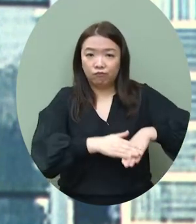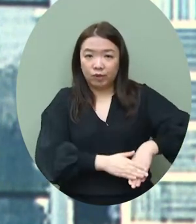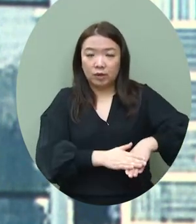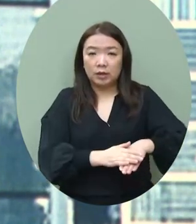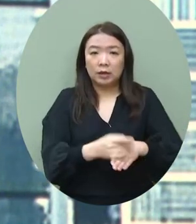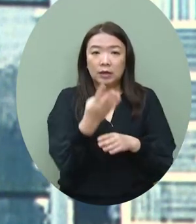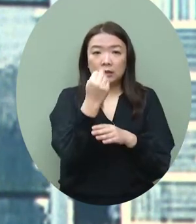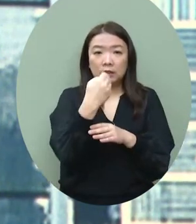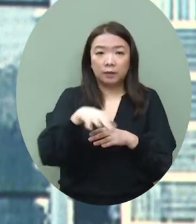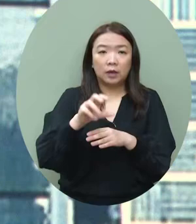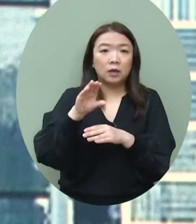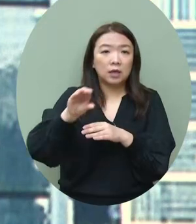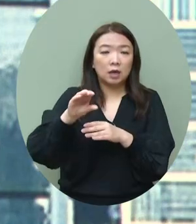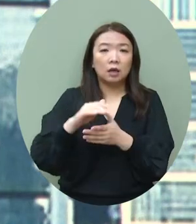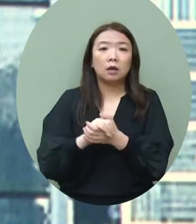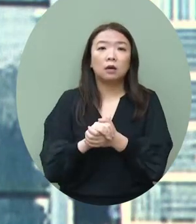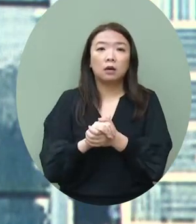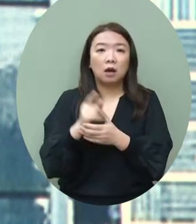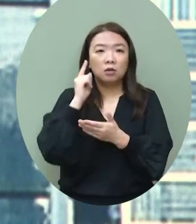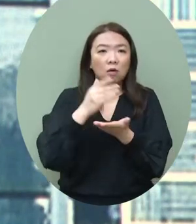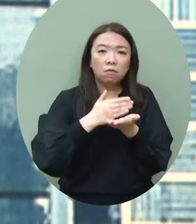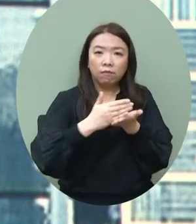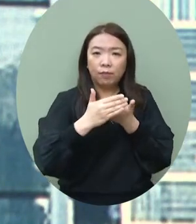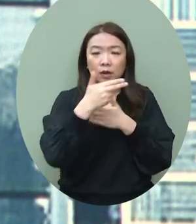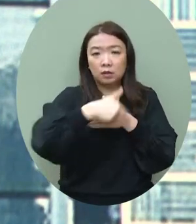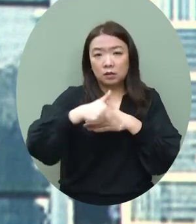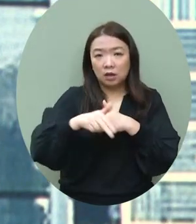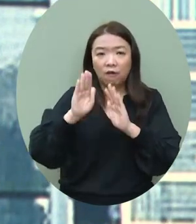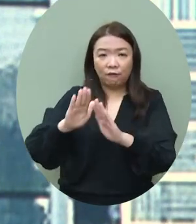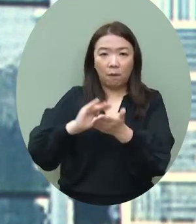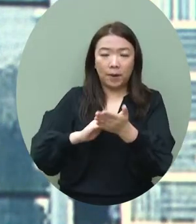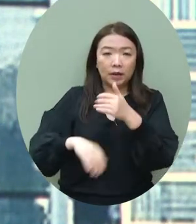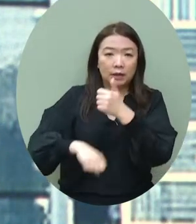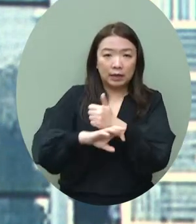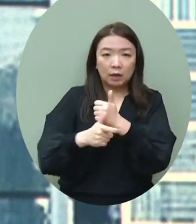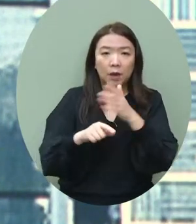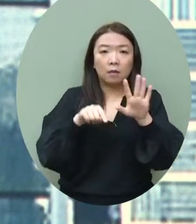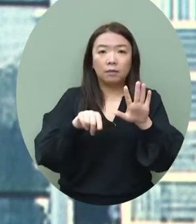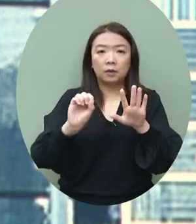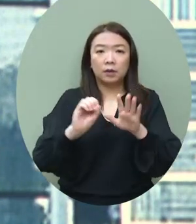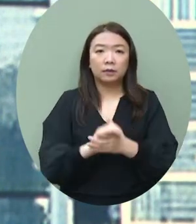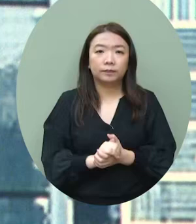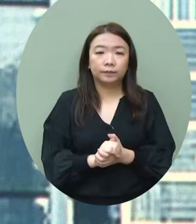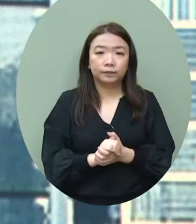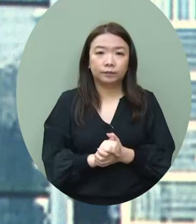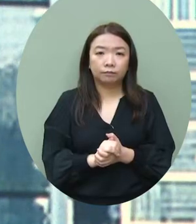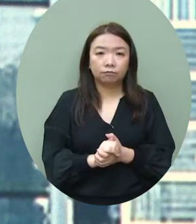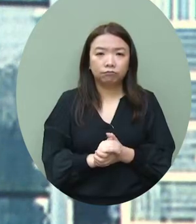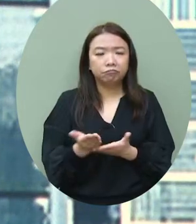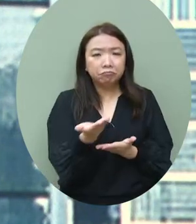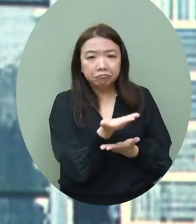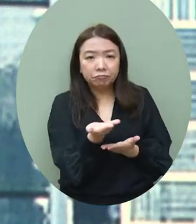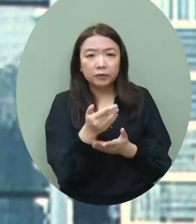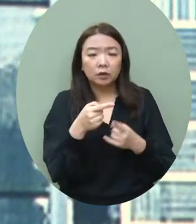盡量係撥出嚟到去設計呢個防疫抗疫基金5.0嚇。有啲人將佢同